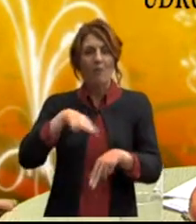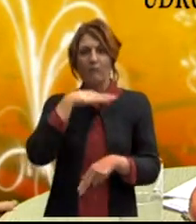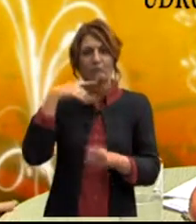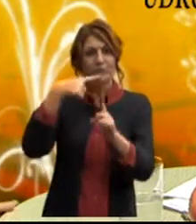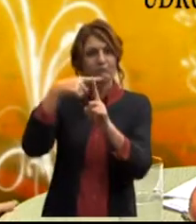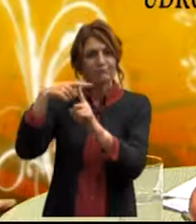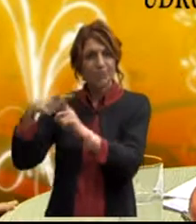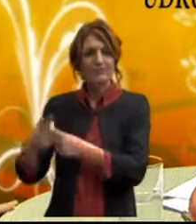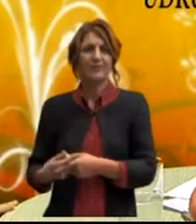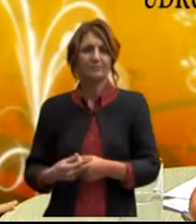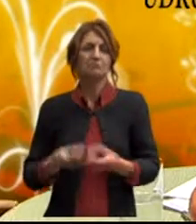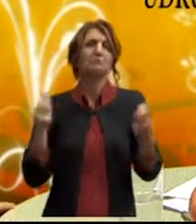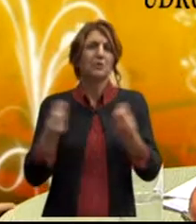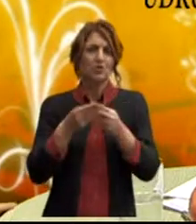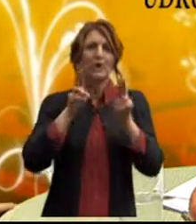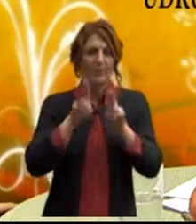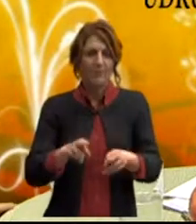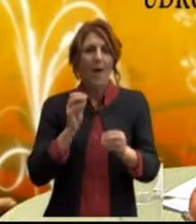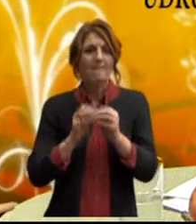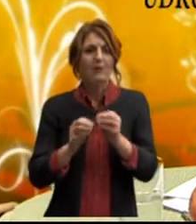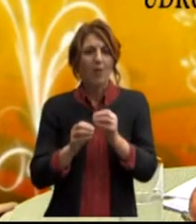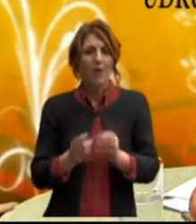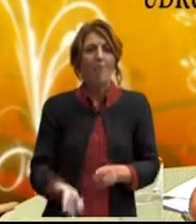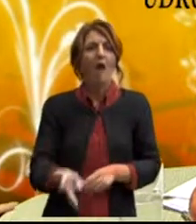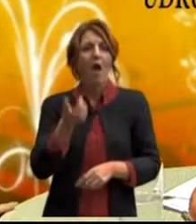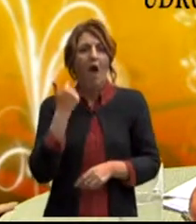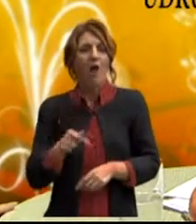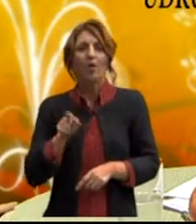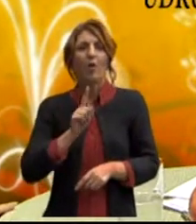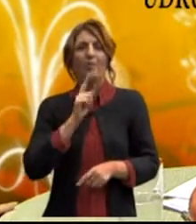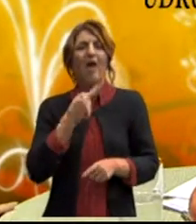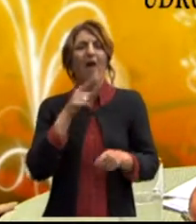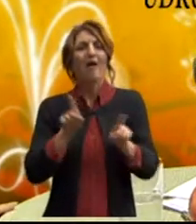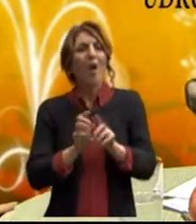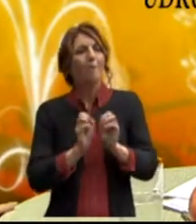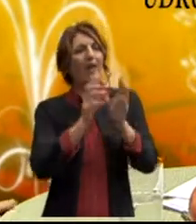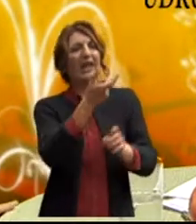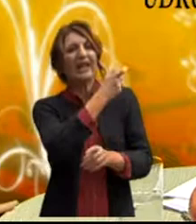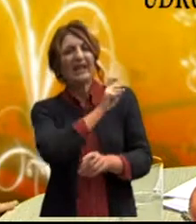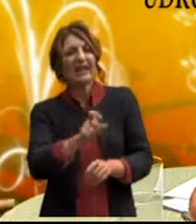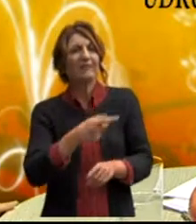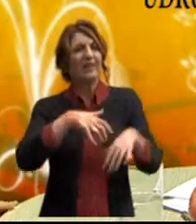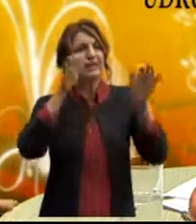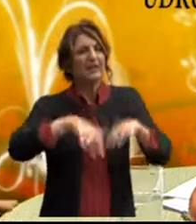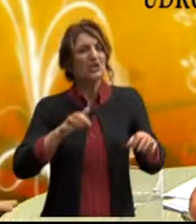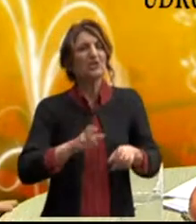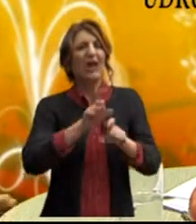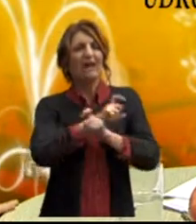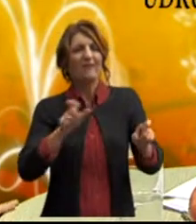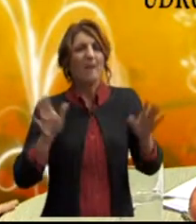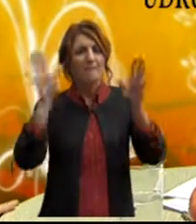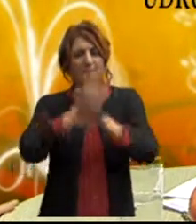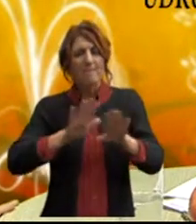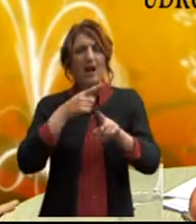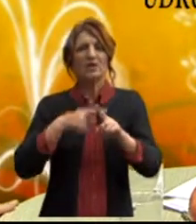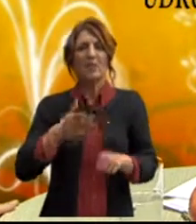reći. Ima problema, ali oni ipak ne optužuju snijeg, maglu, kišu i tako dalje za svoje osjećaje